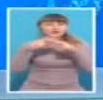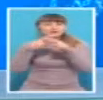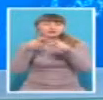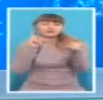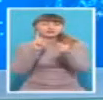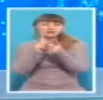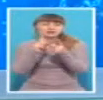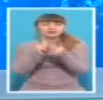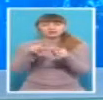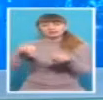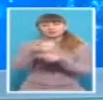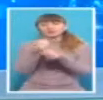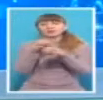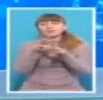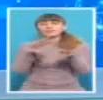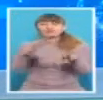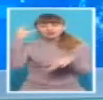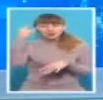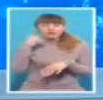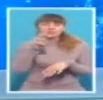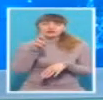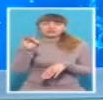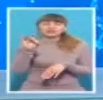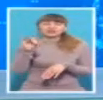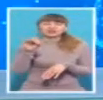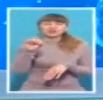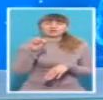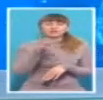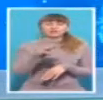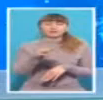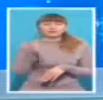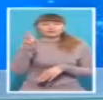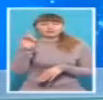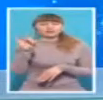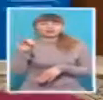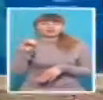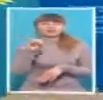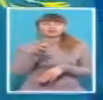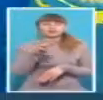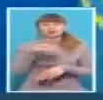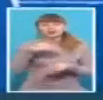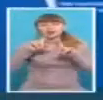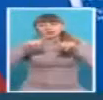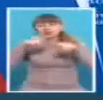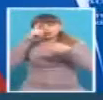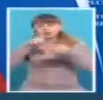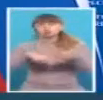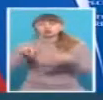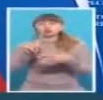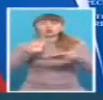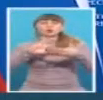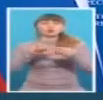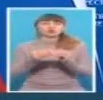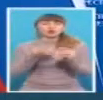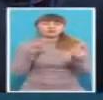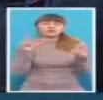басшыларының кеңейтілген отырысы өтті. Тараптар қос мемлекеттің қарым-қатынасы жоғарғы деңгейде екенін атап өтті. Қазір Қазақстан мен Ресей